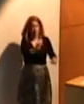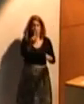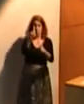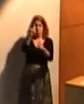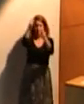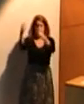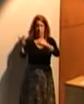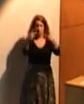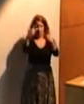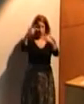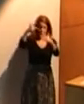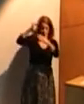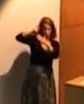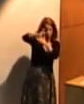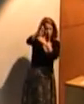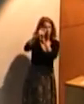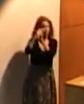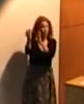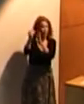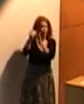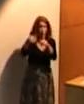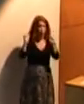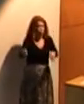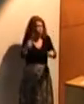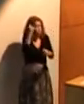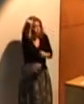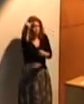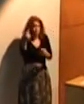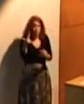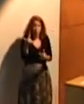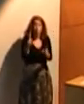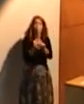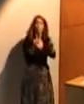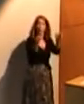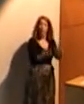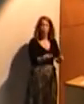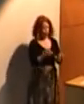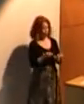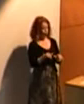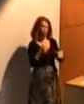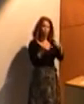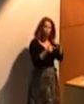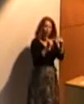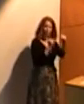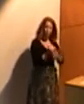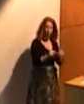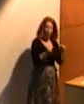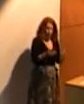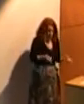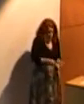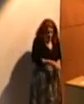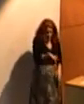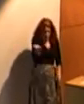on va pouvoir désormais programmé programme est exactement comme on programme un ordinateur on va programmer des êtres vivants